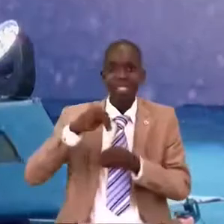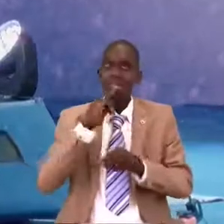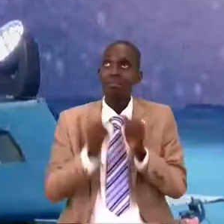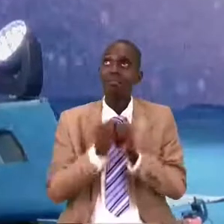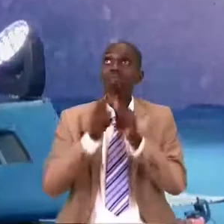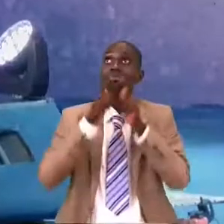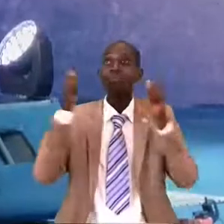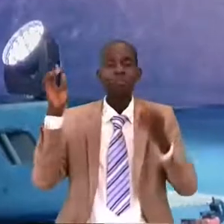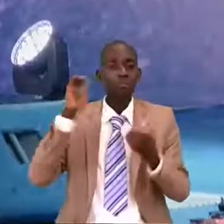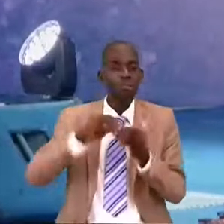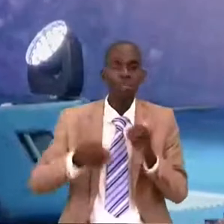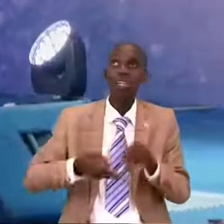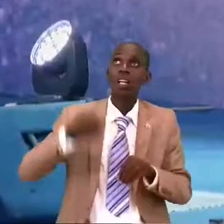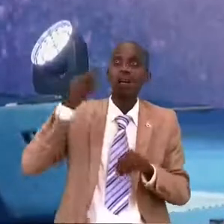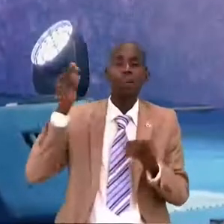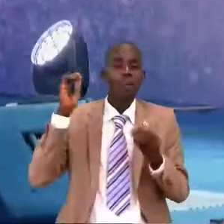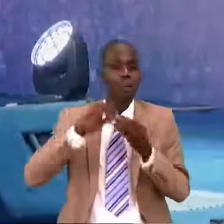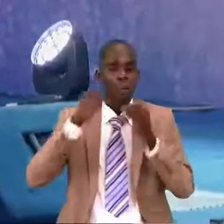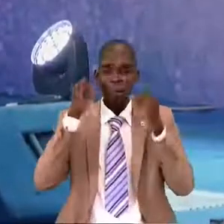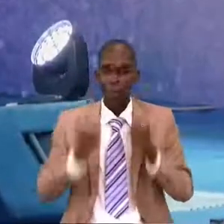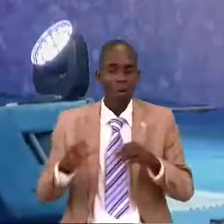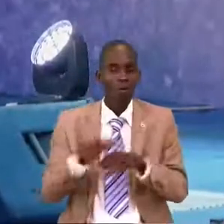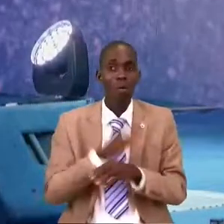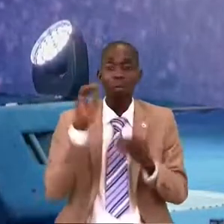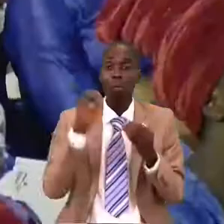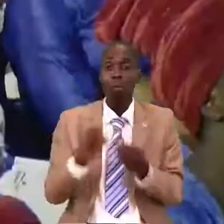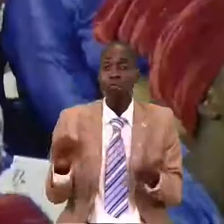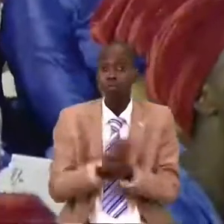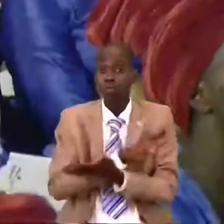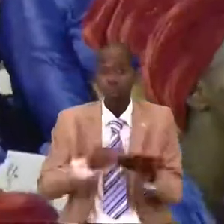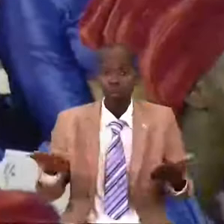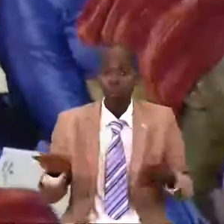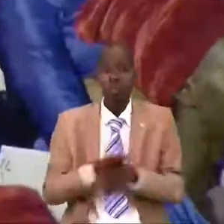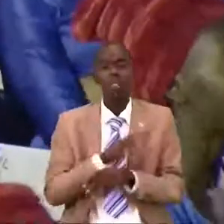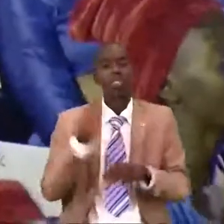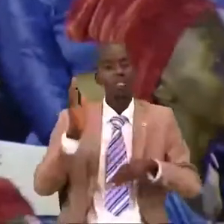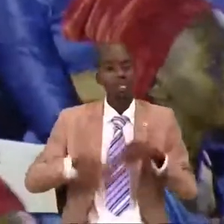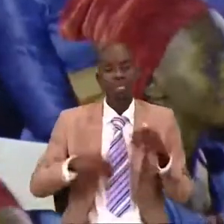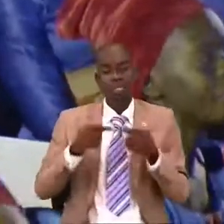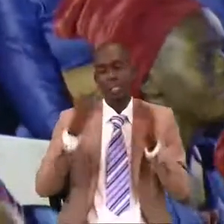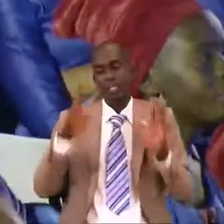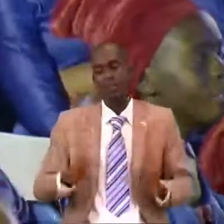les ennemis extérieurs. Mais cet ennemi intérieur, Dieu va le faire taire.